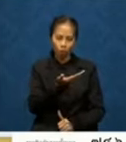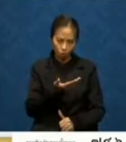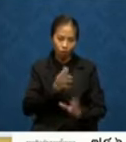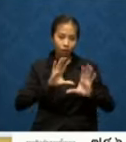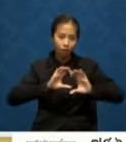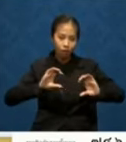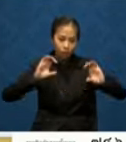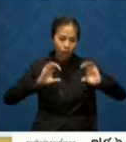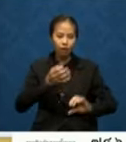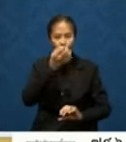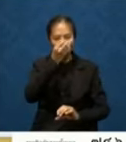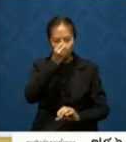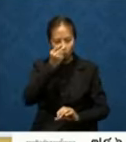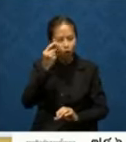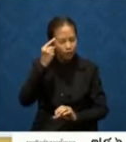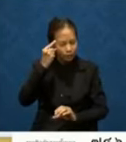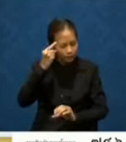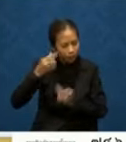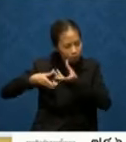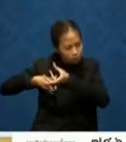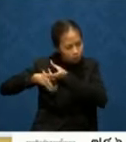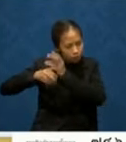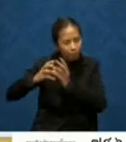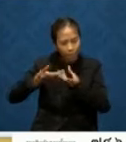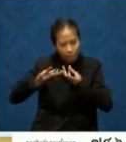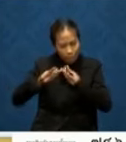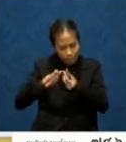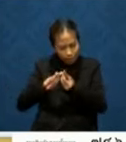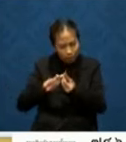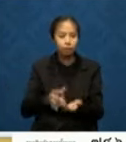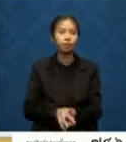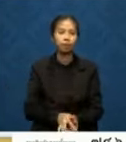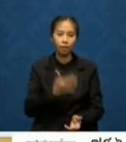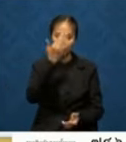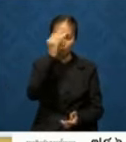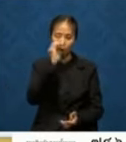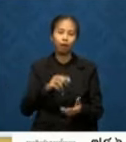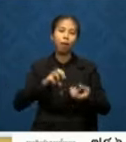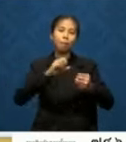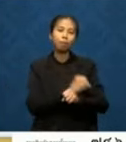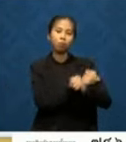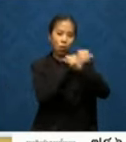บาลลองพิจารณาให้ละเอียดรอบคอบในการใช้เพื่อไม่ให้เกิดความรั่วไหล